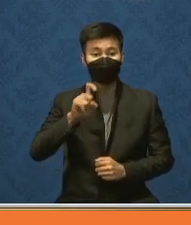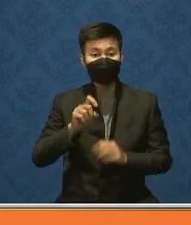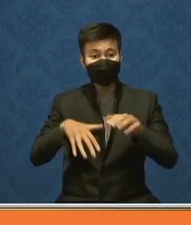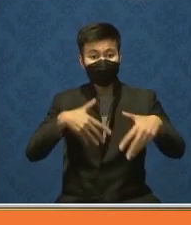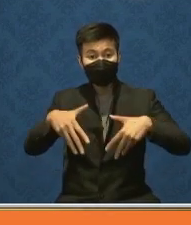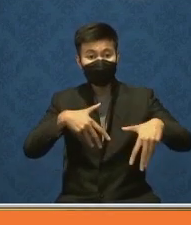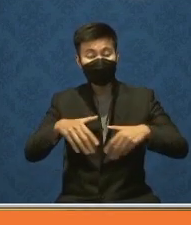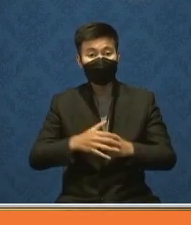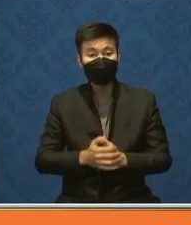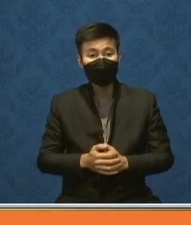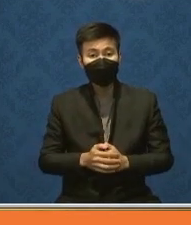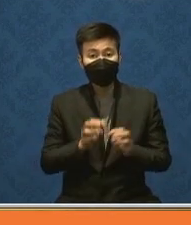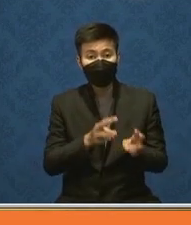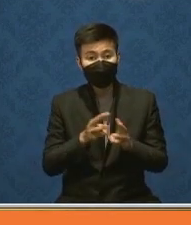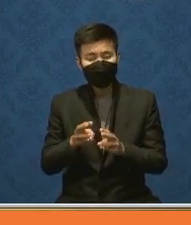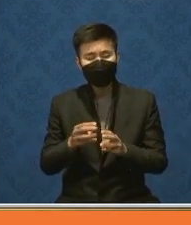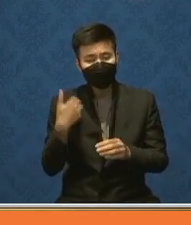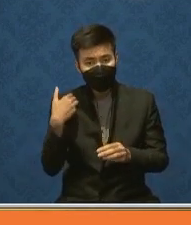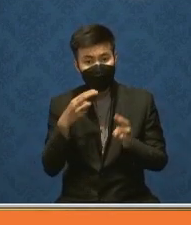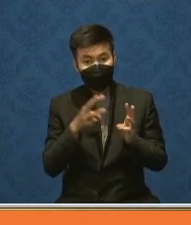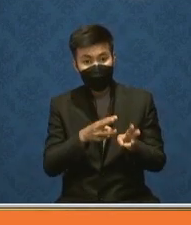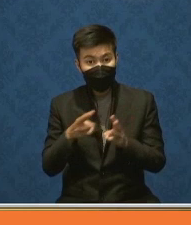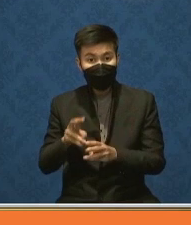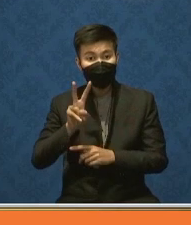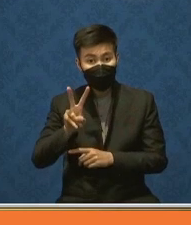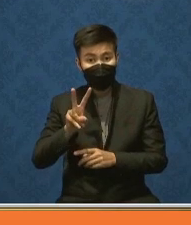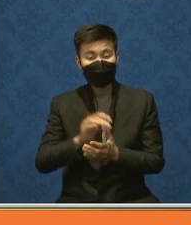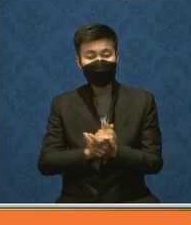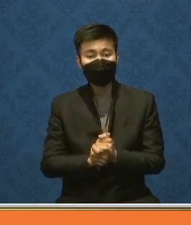คนนะครับเขาก็จะยืนยันครับวิธีการมันมี